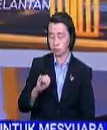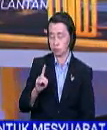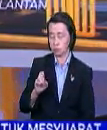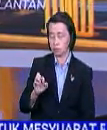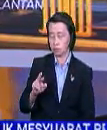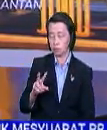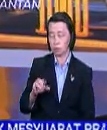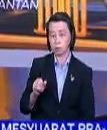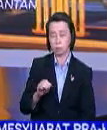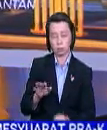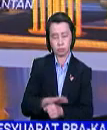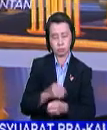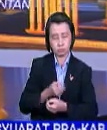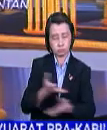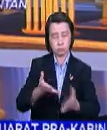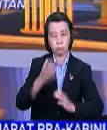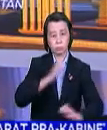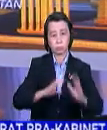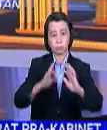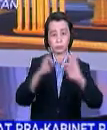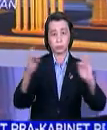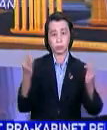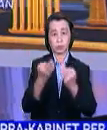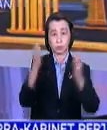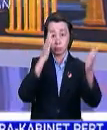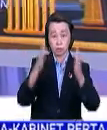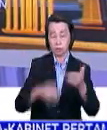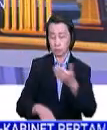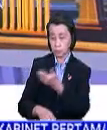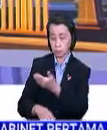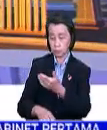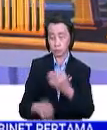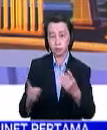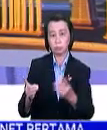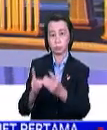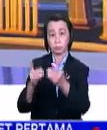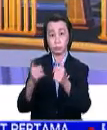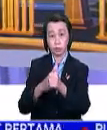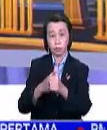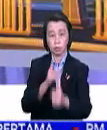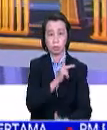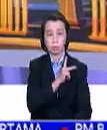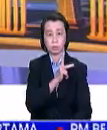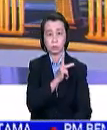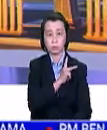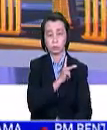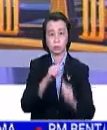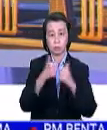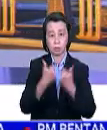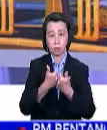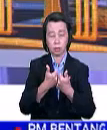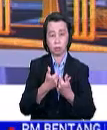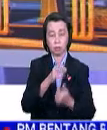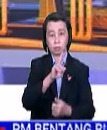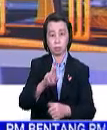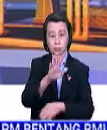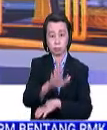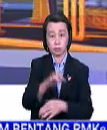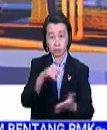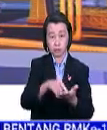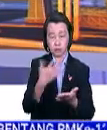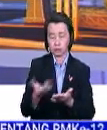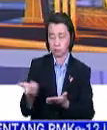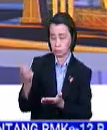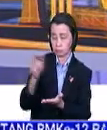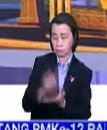dalam memenuhi aspirasi keluarga Malaysia. Beliau juga membuat pertemuan sulung bersama ketua-ketua agensi agama petang ini selepas melapor